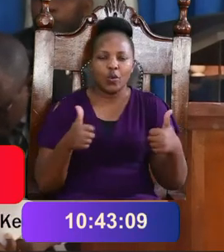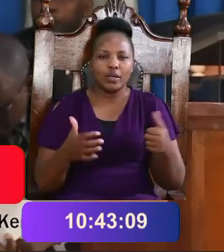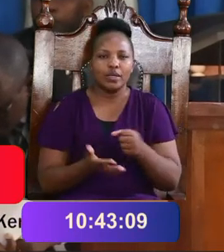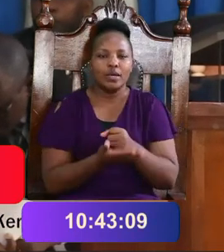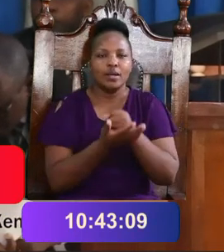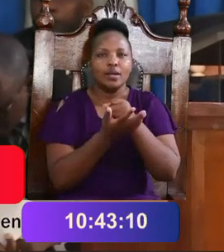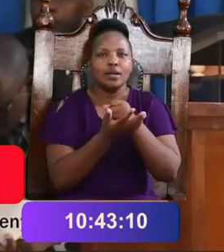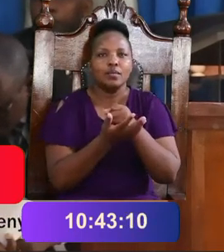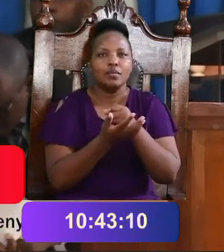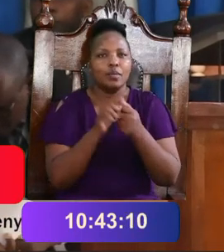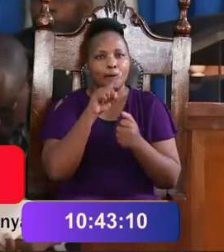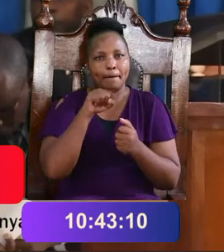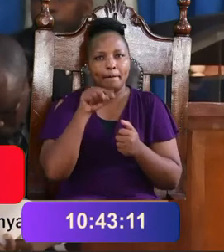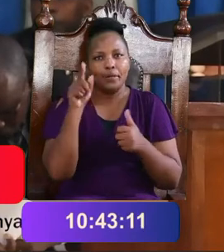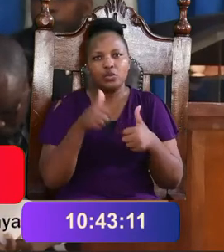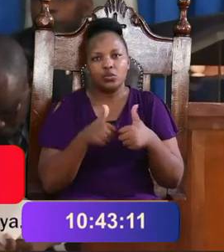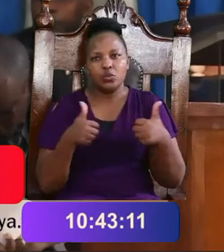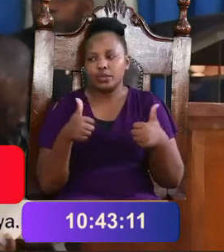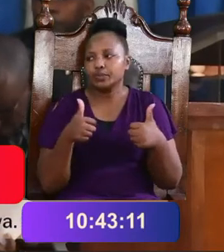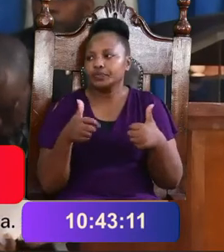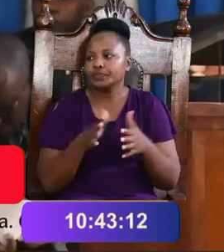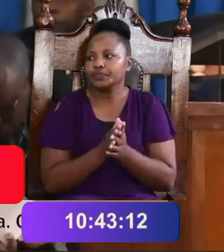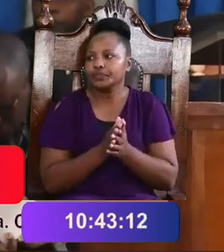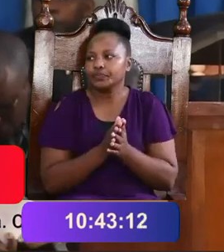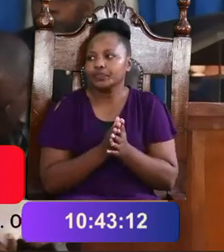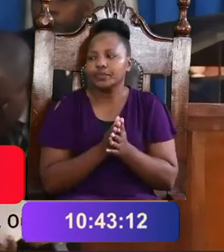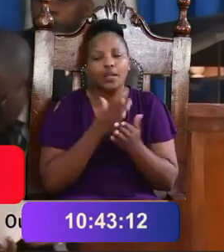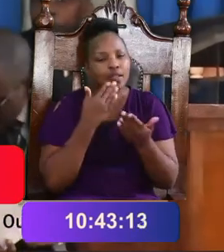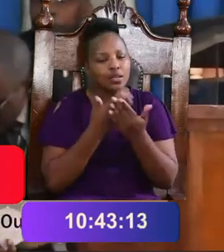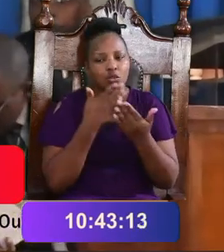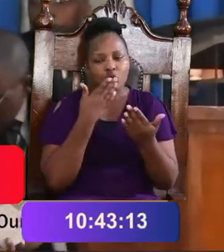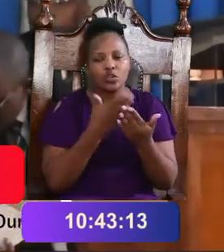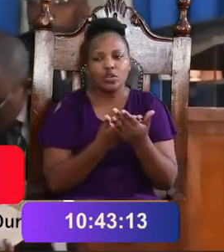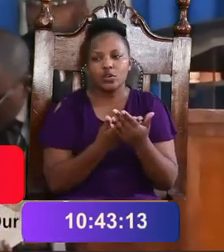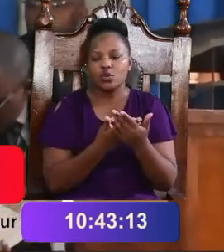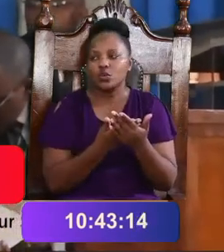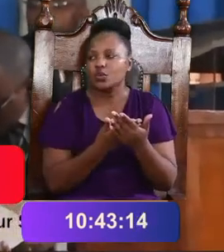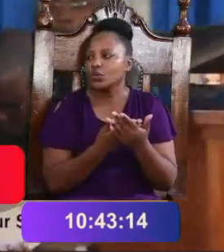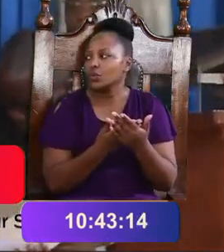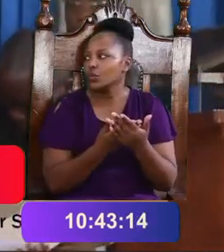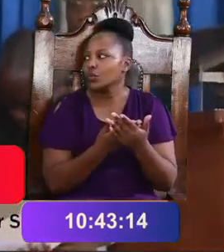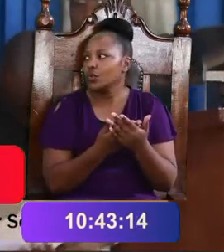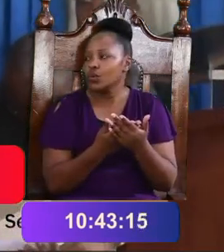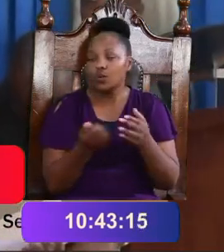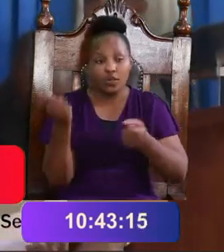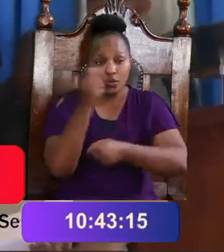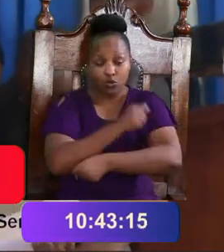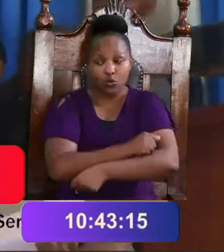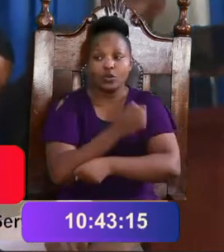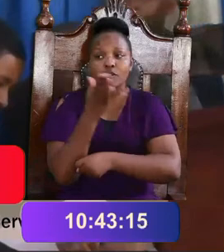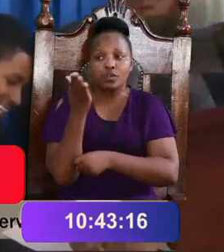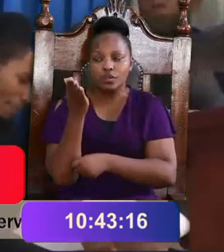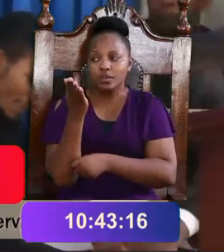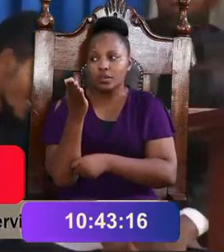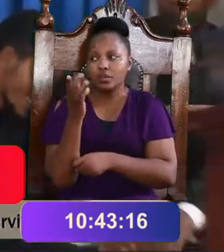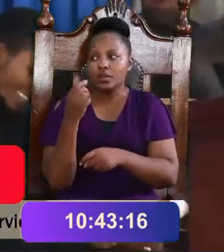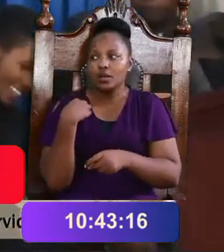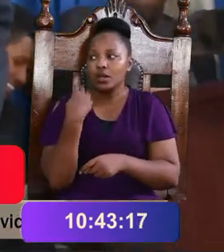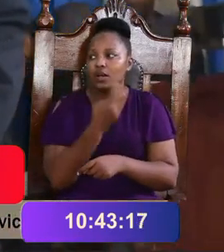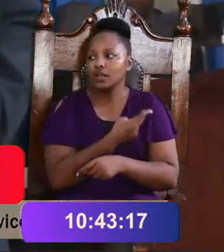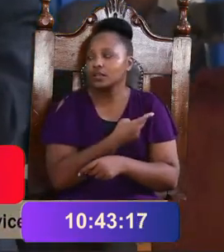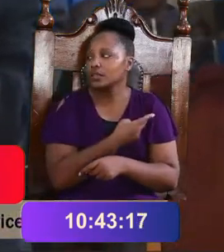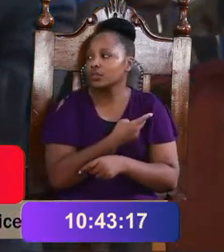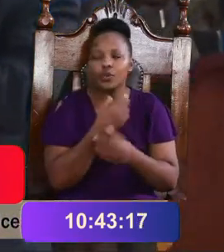kuwawezesha kuhitimu alama hizo. Kwa hivyo tunasema ni asante, na kama academy sisi tunataka